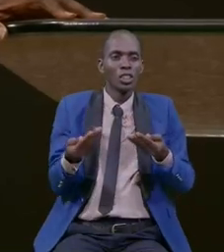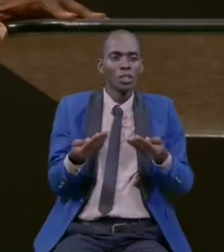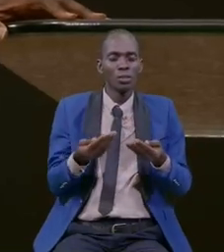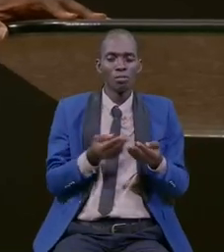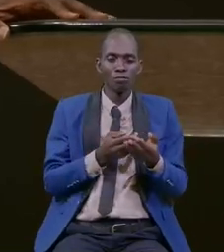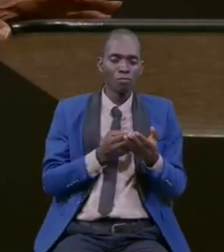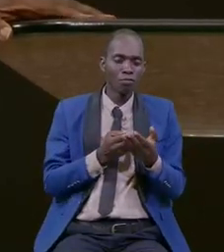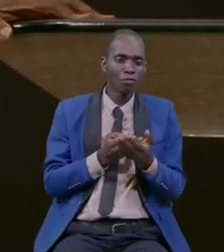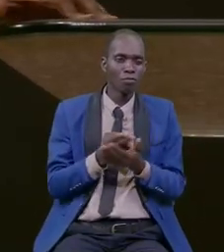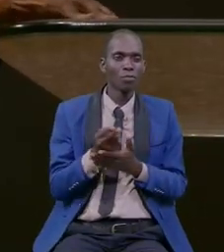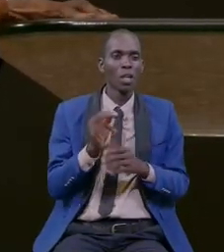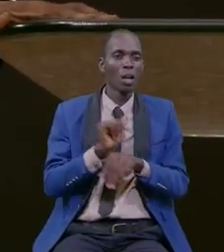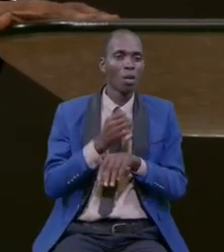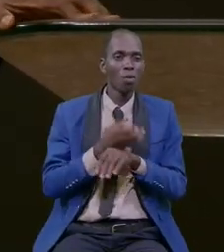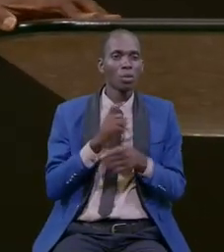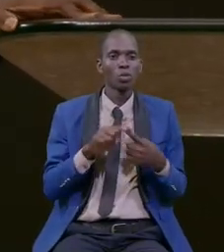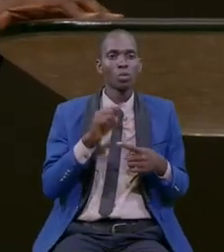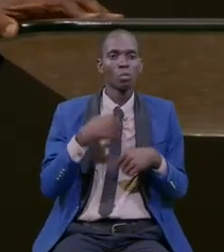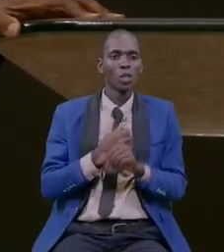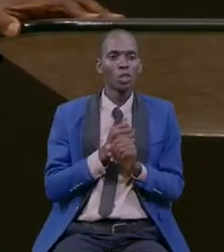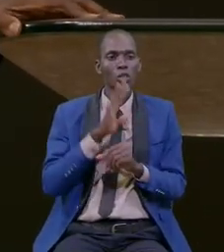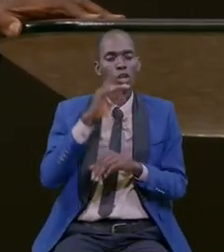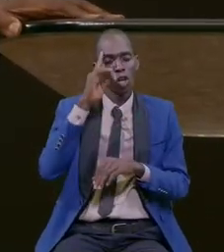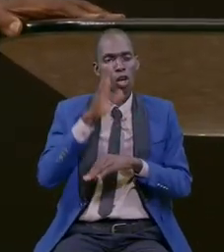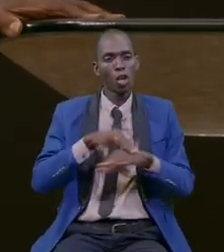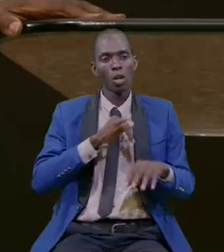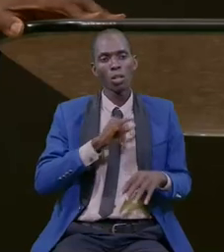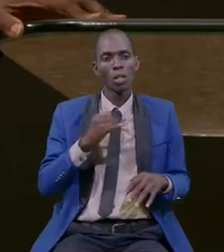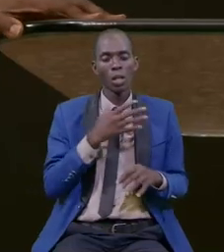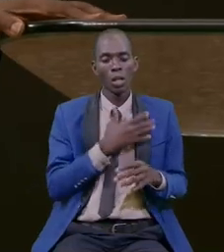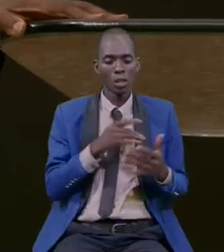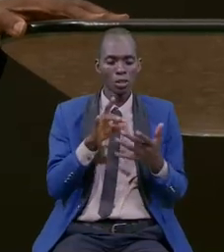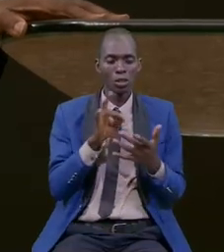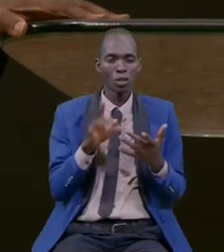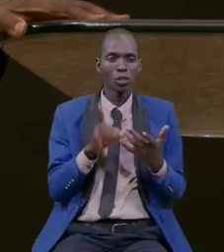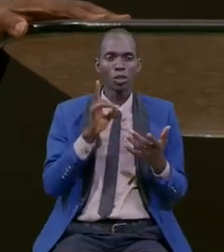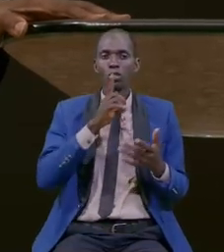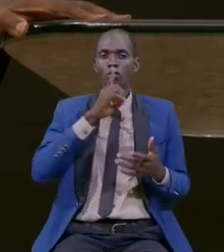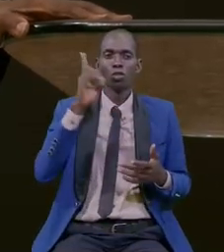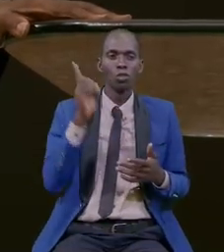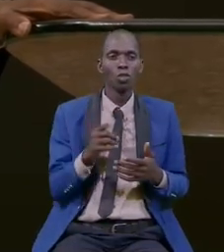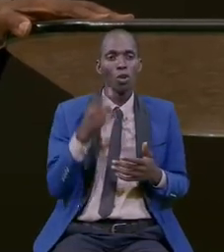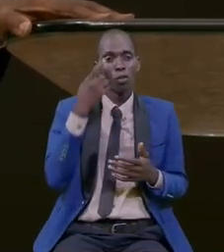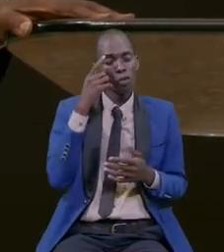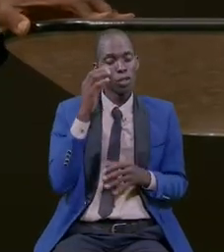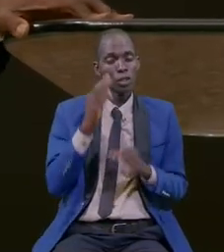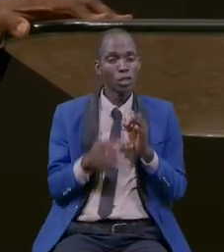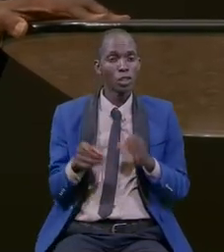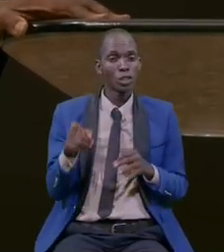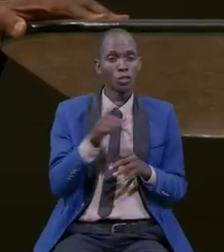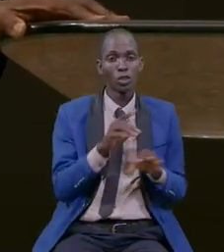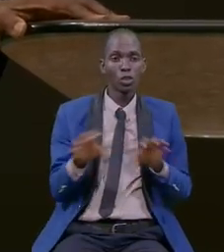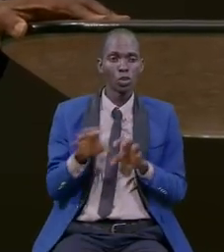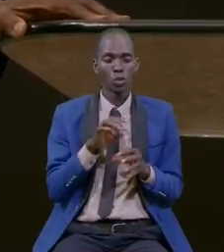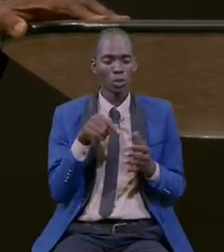à affermir votre vocation et votre élection car en faisant cela vous ne